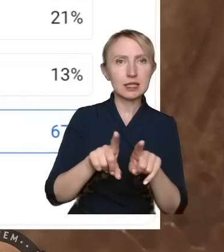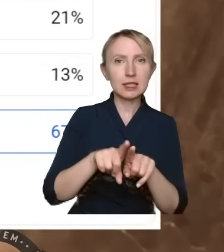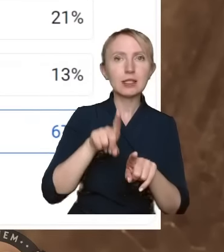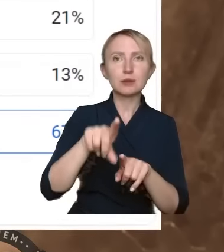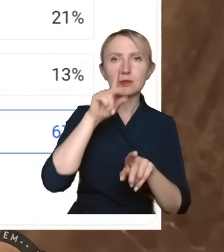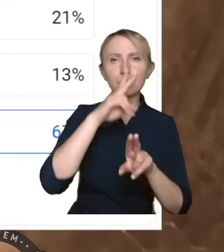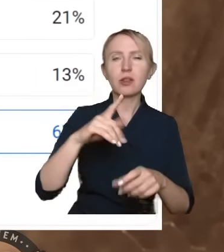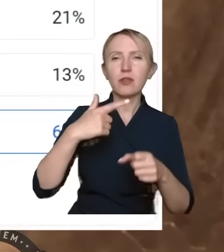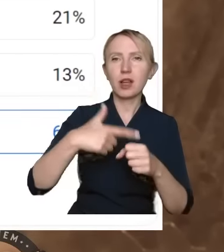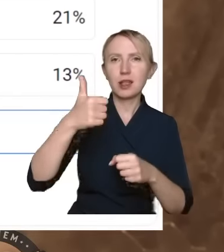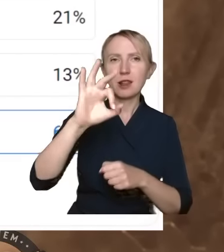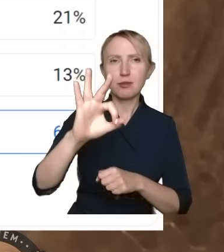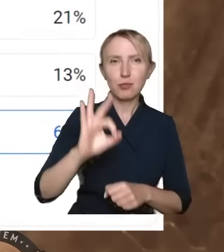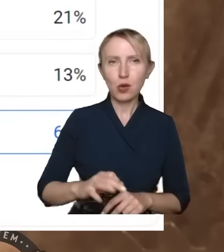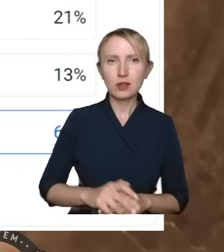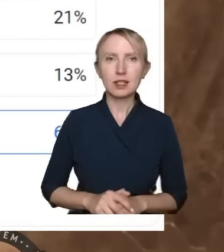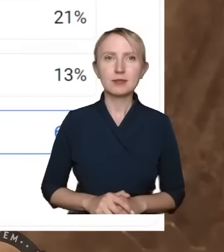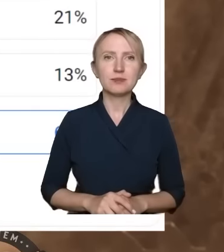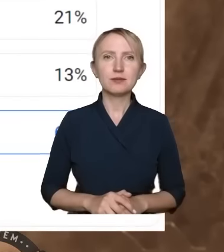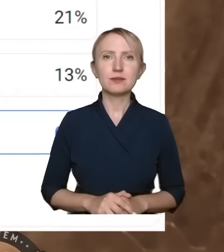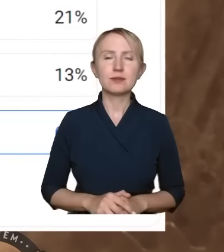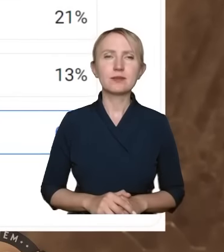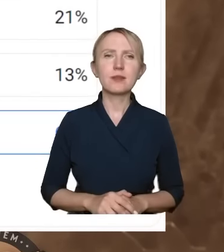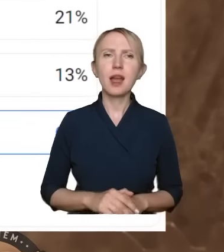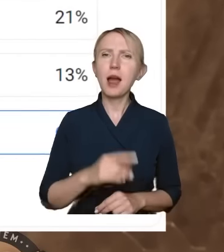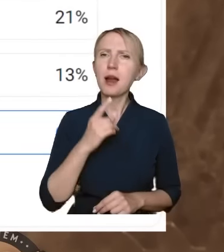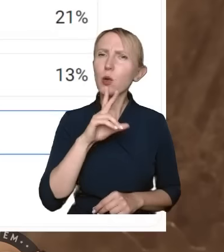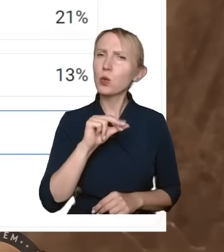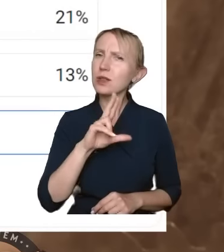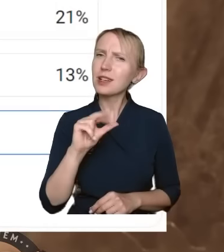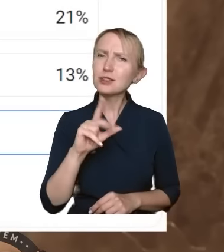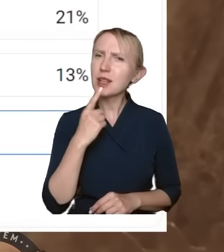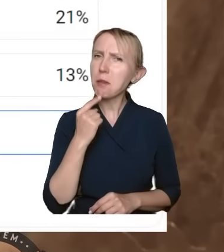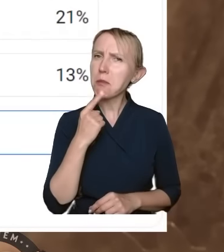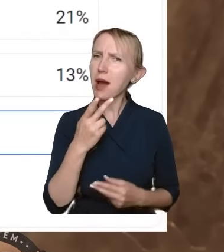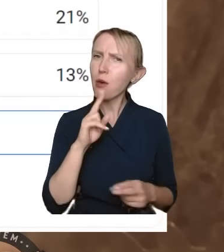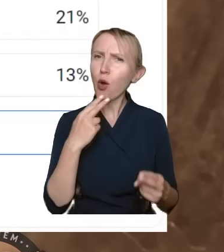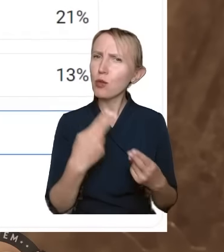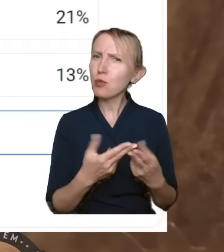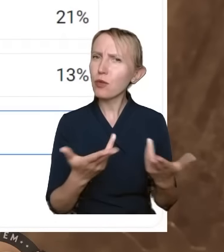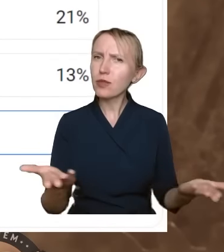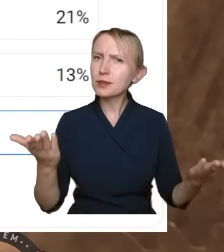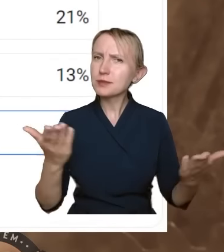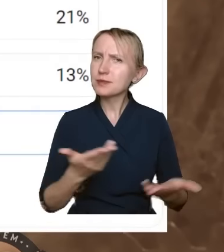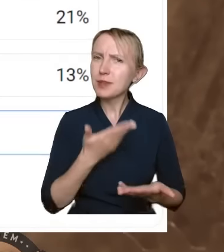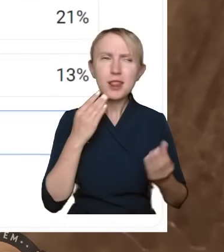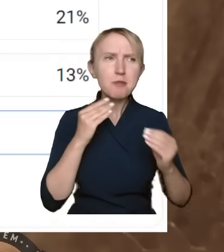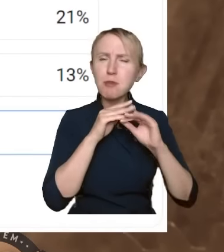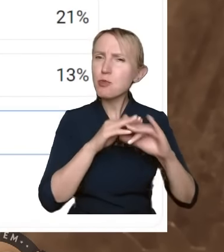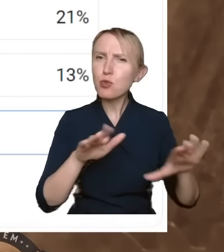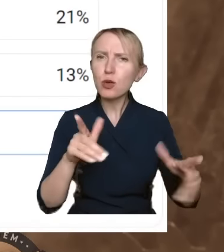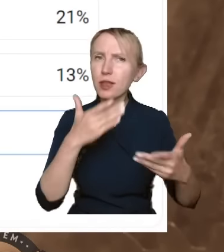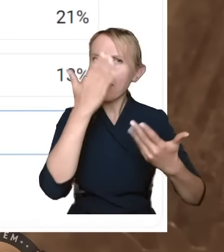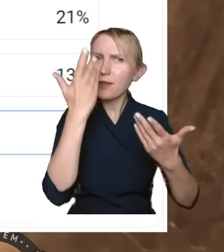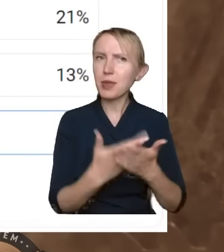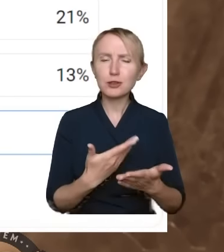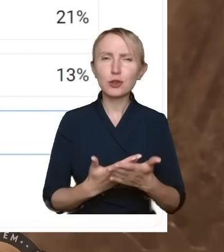się, 21%. Jakoś słabo pani, kurde, i szatan. Chyba nie cieszy się popularnością. Zupełnie nie wiem